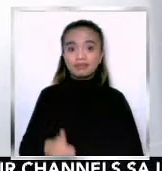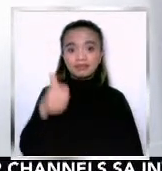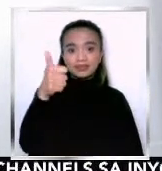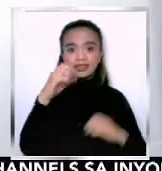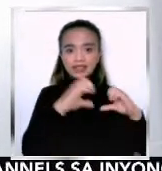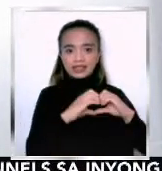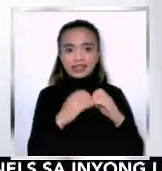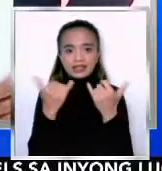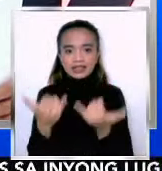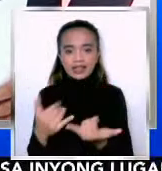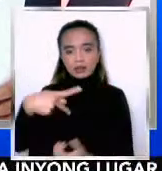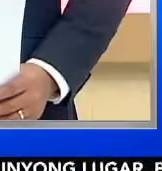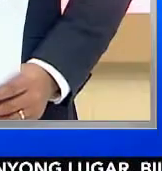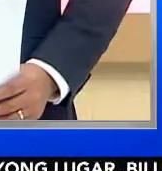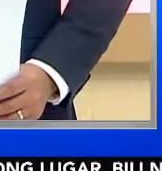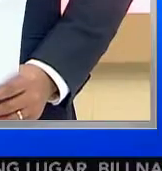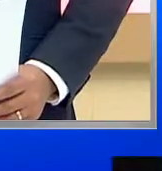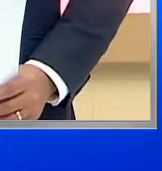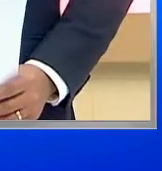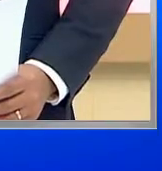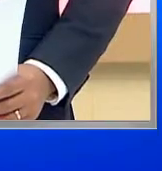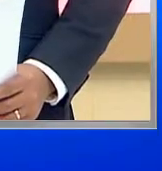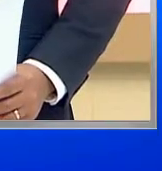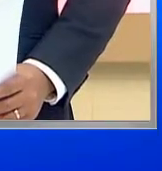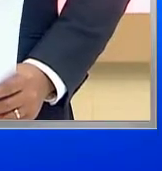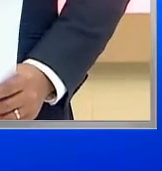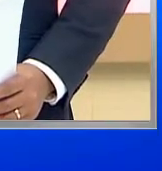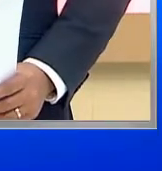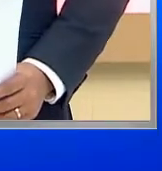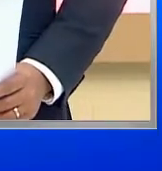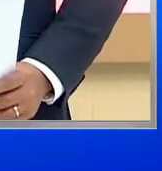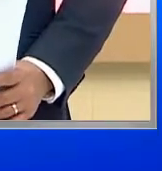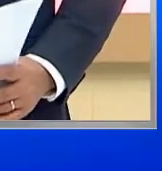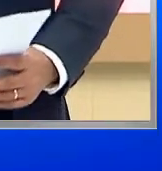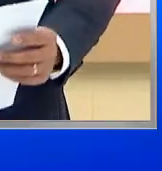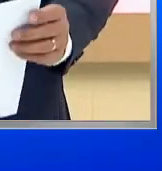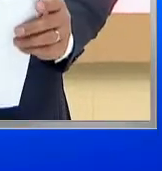package. Ayan. Okay ka lang dyan, Rafi, ha? Okay lang.